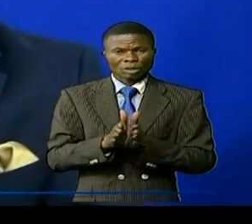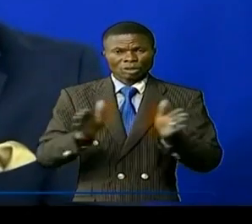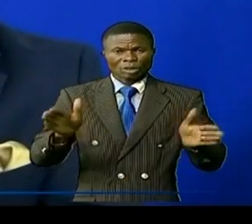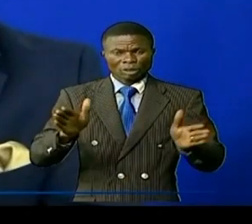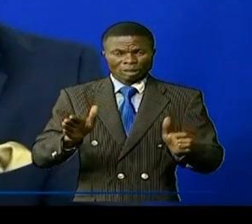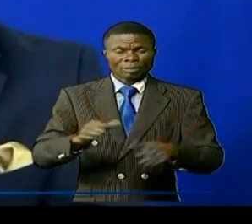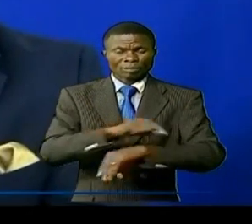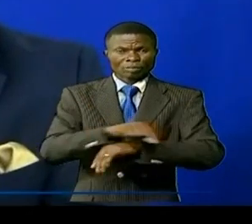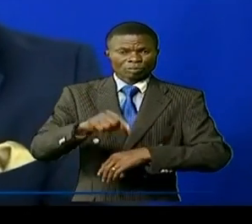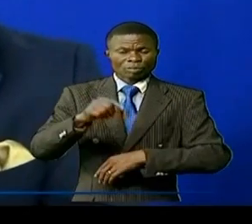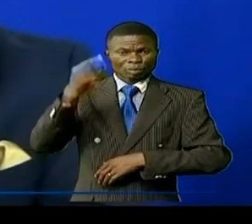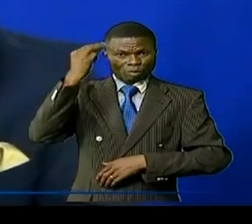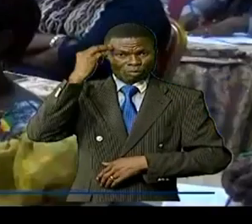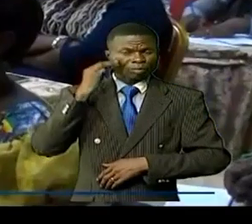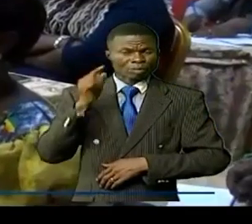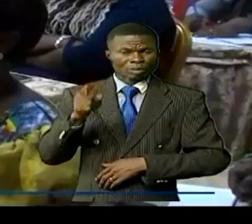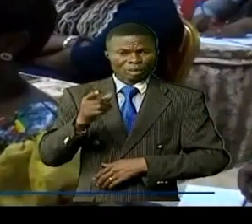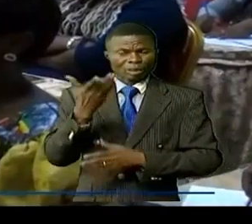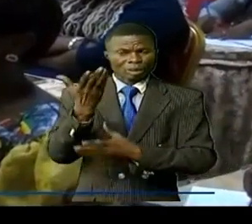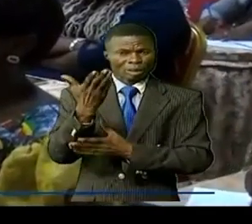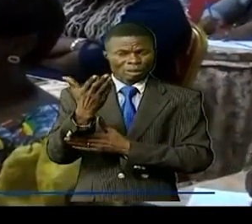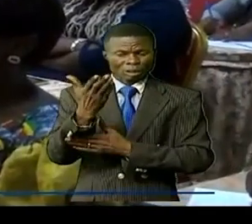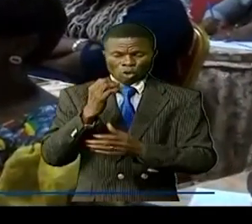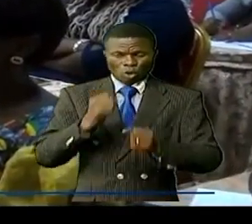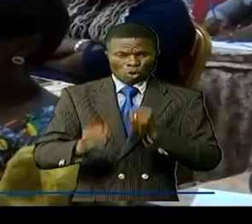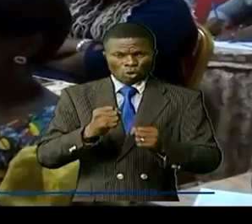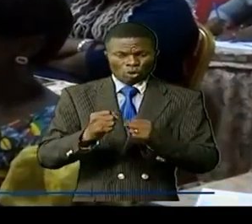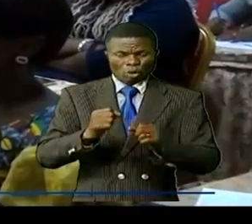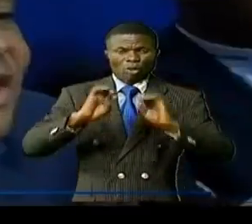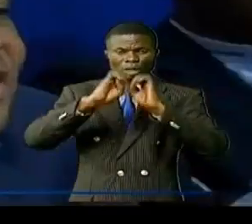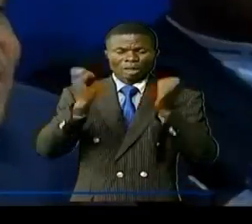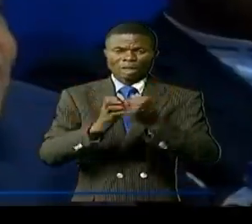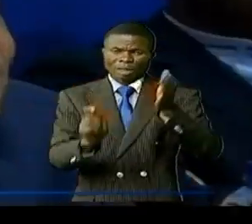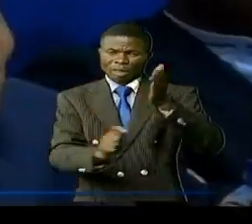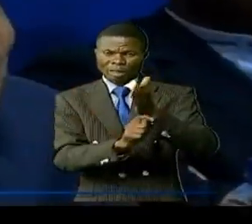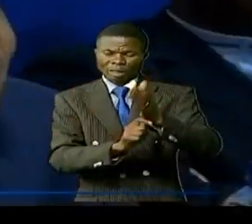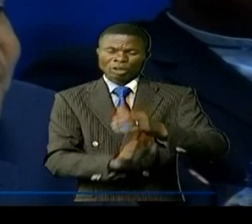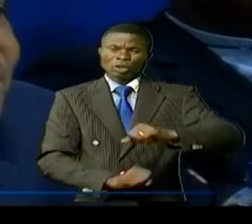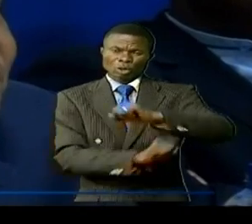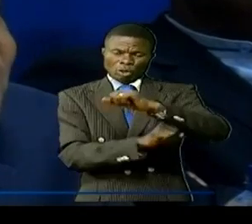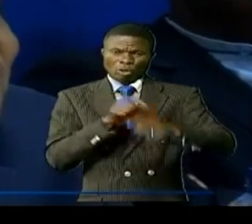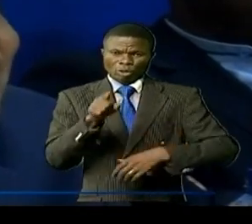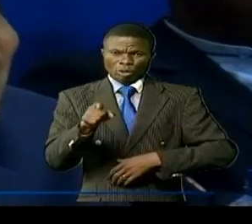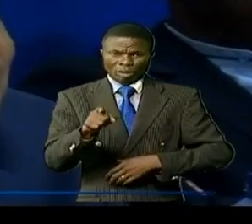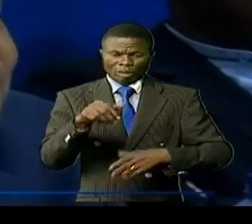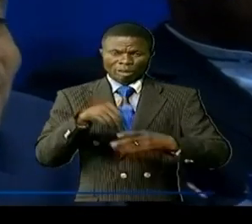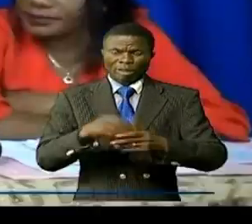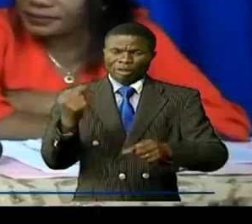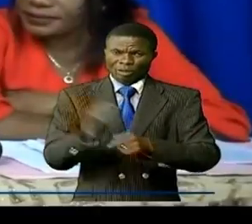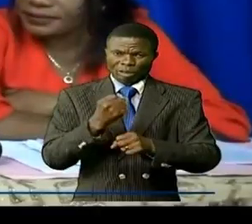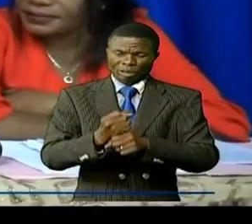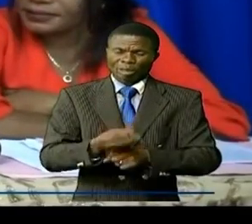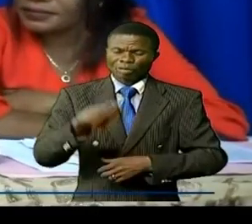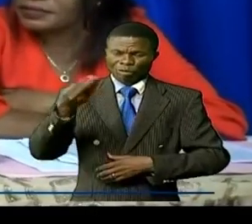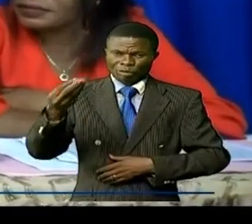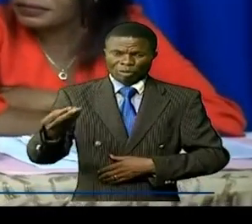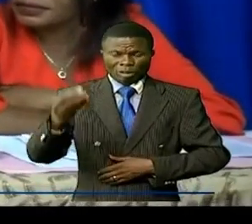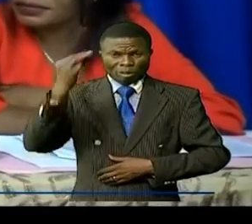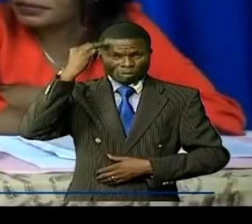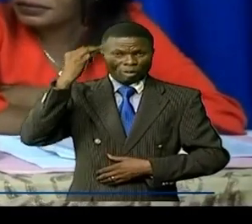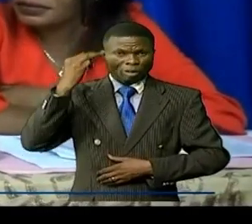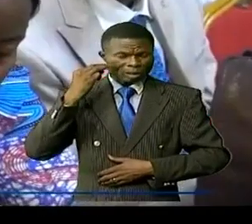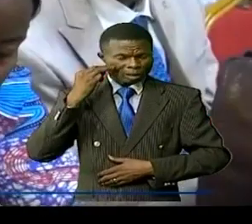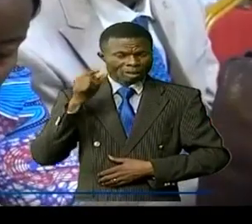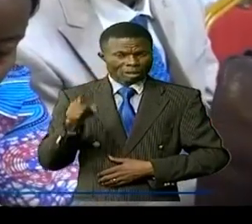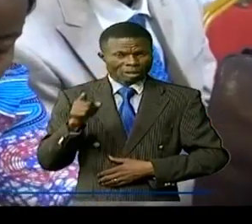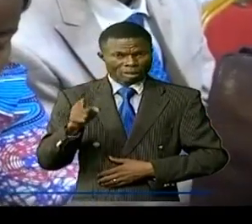dit ministère, a appelé à l'assiduité l'équipe technique qui va l'accompagner dans la tâche lui confiée par les ministres